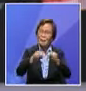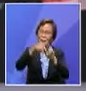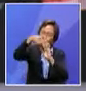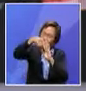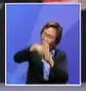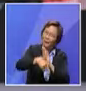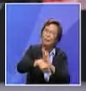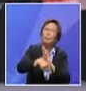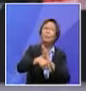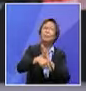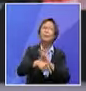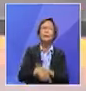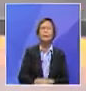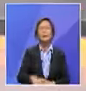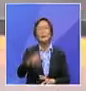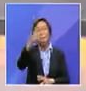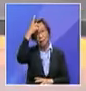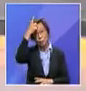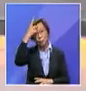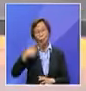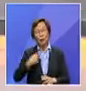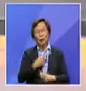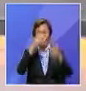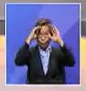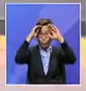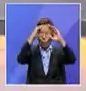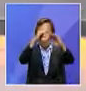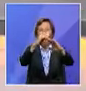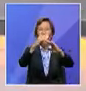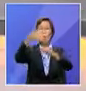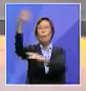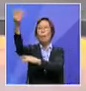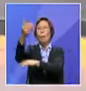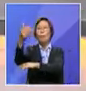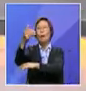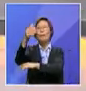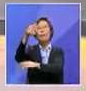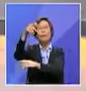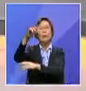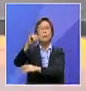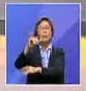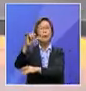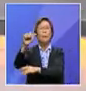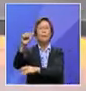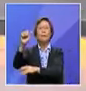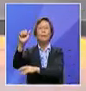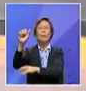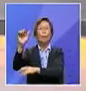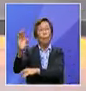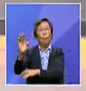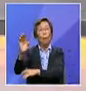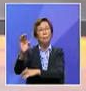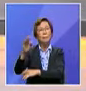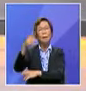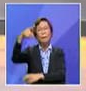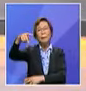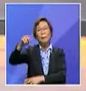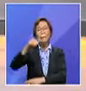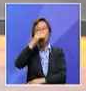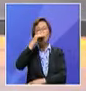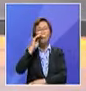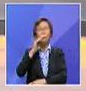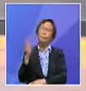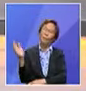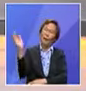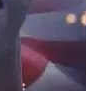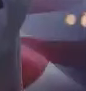mendalam itu. Baik. Yang Berhormat Datuk, kita nak berikan tumpuan seketika kepada amanan oleh Yang Amat Berhormat Perdana Menteri, Yang Amat Berhormat Tan Sri Dato' Haji Muhyiddin bin Haji Muhammad Yassin. Ayuh